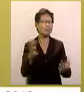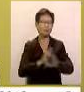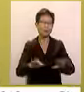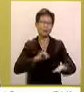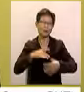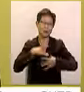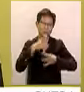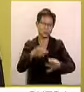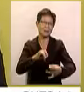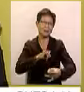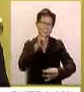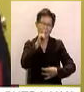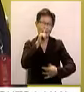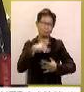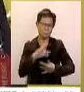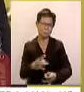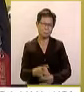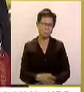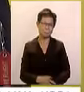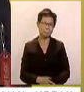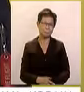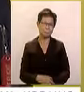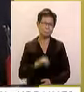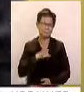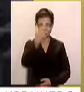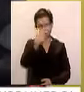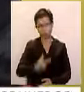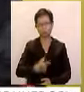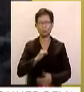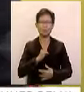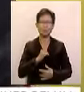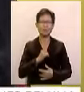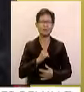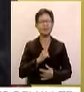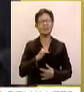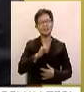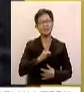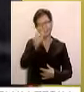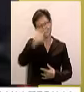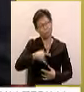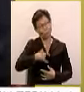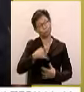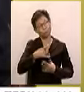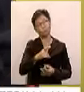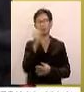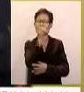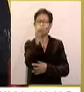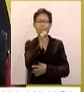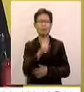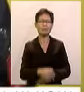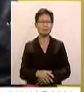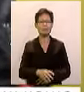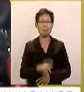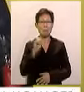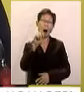suka dan saya seorang yang suka let out. Saya suka perform. Saya tak kisah demand or not. No